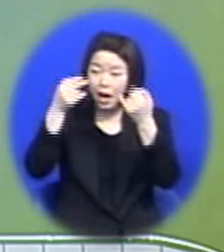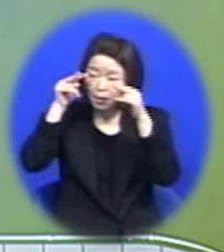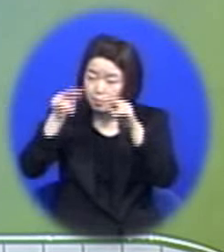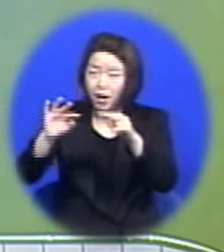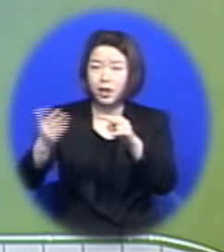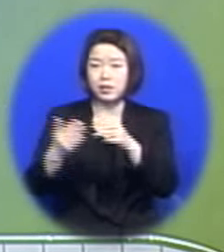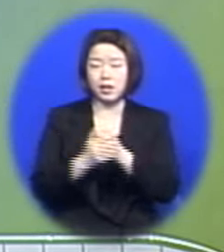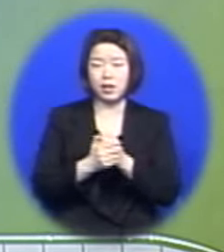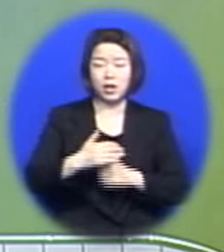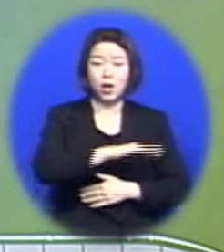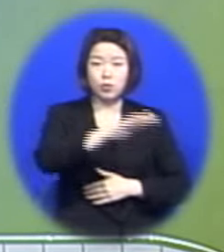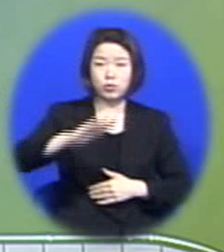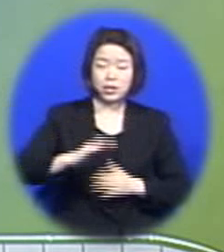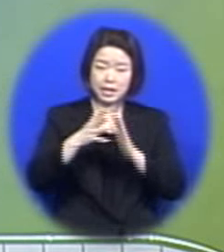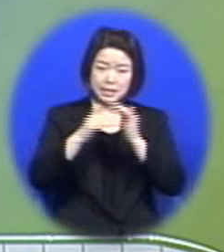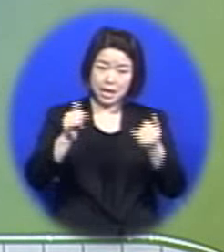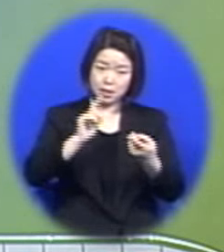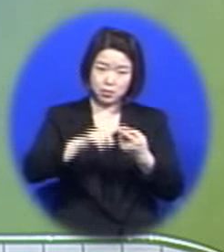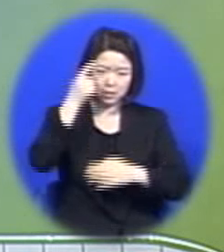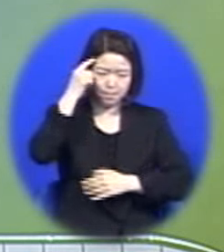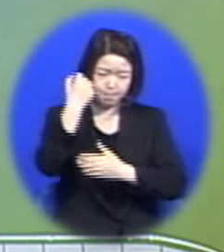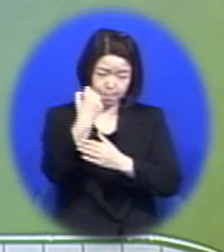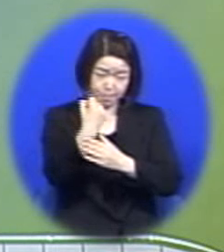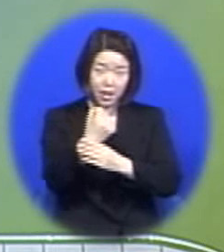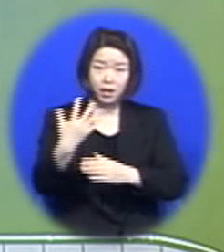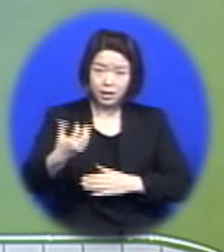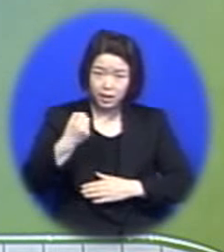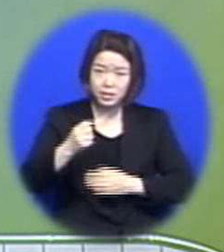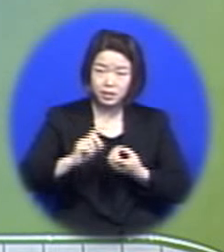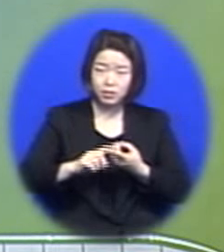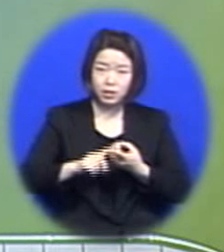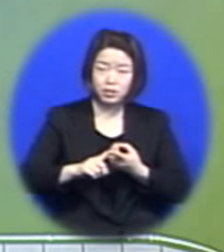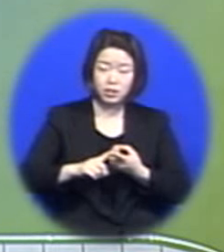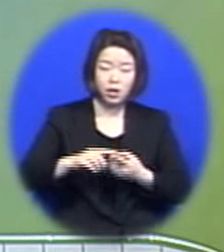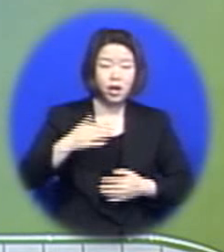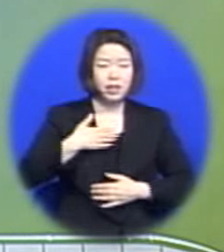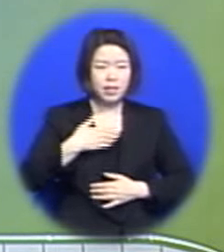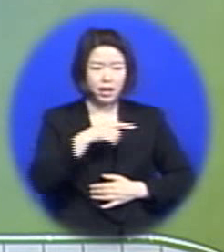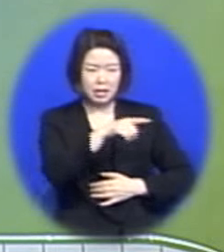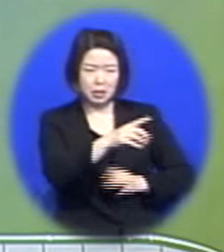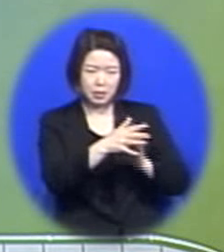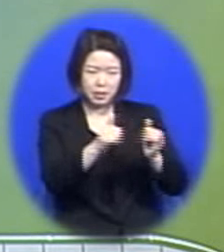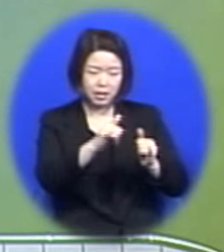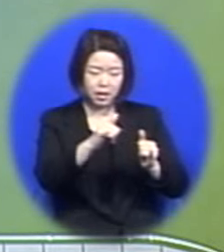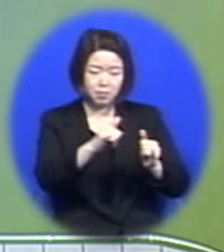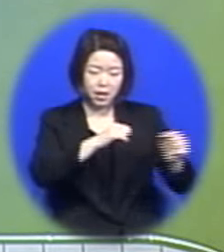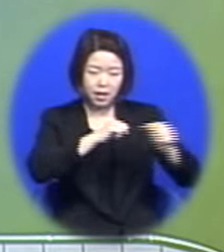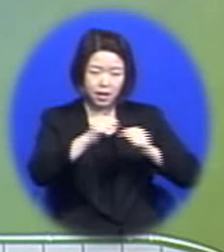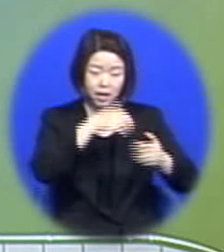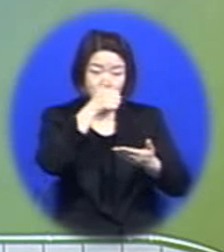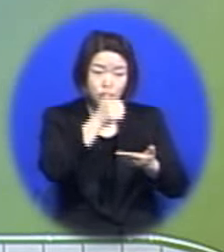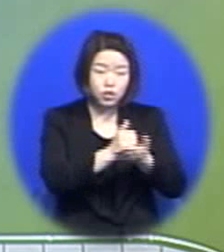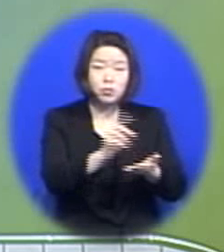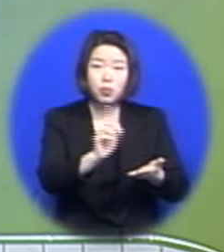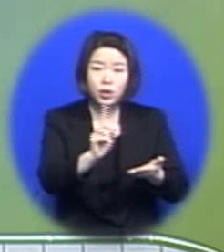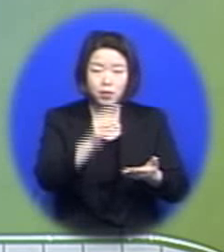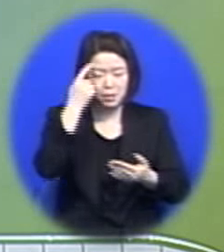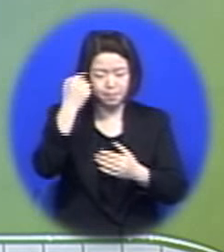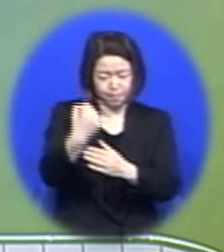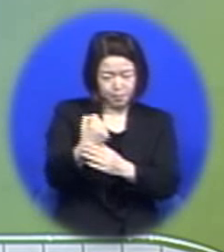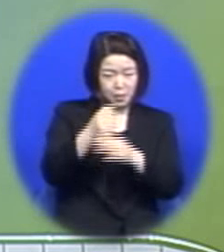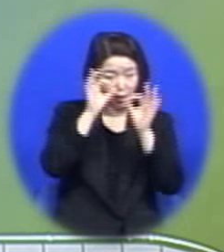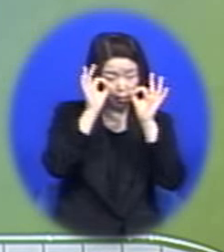우리가 사람에 대해서 편견 가지는 것, 우리가 사람에 대해서 짓는 죄 중에 가장 큰 죄가 편견으로 보는